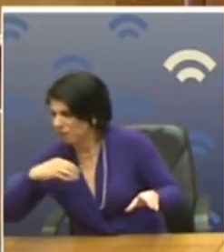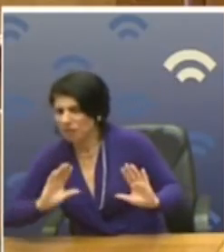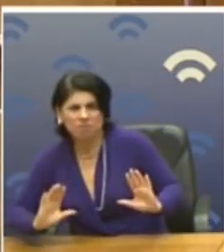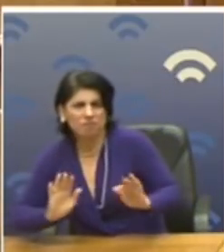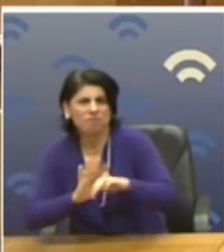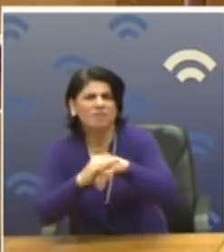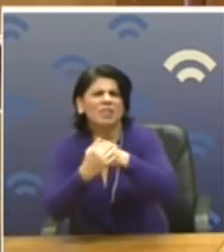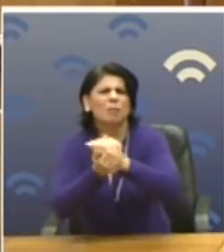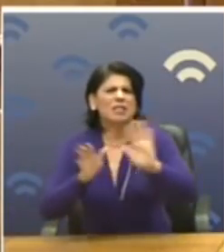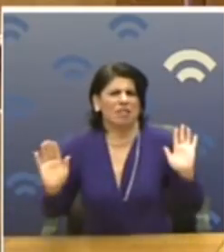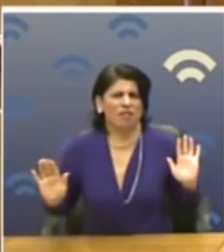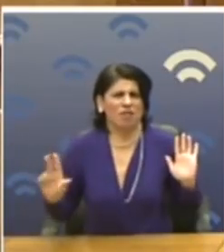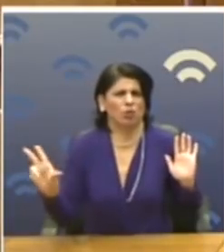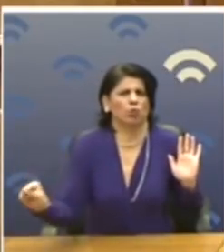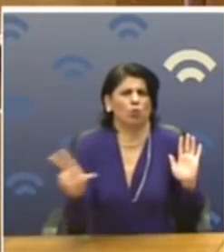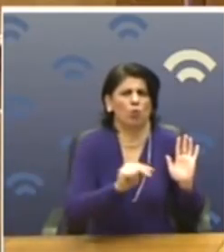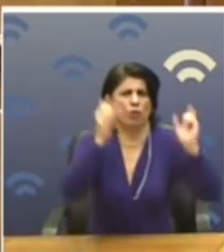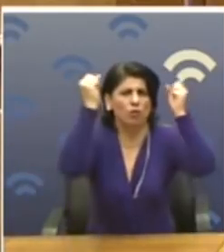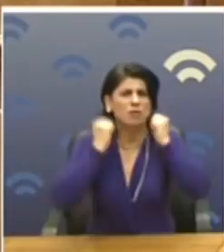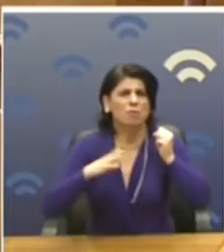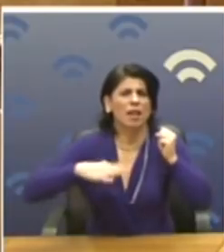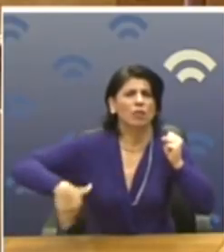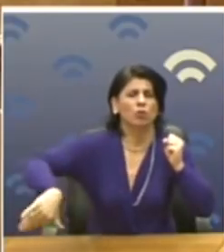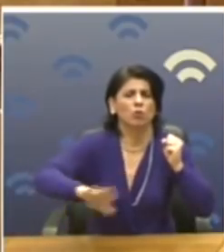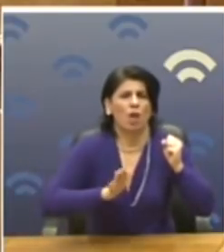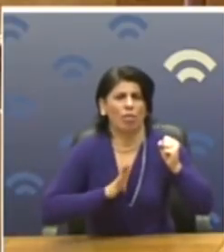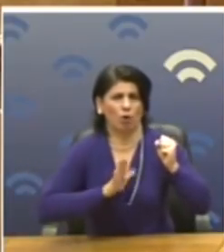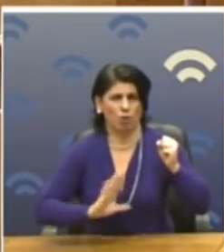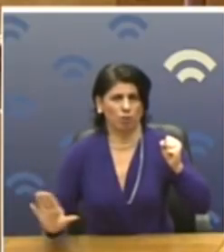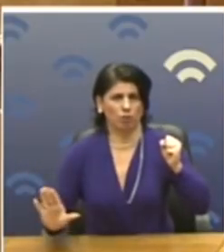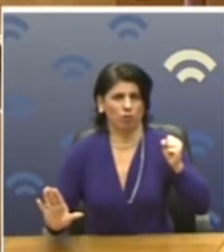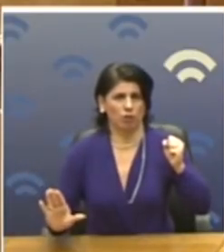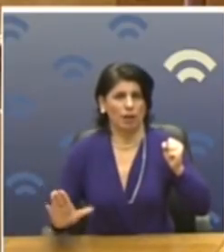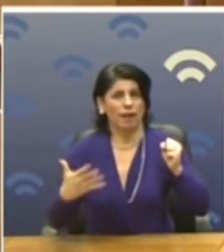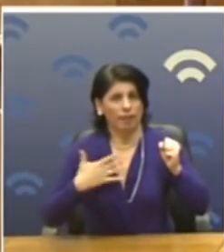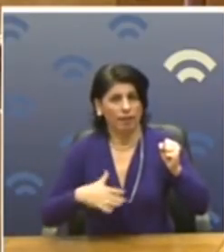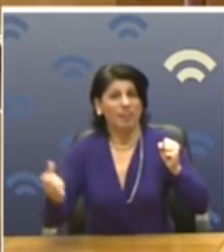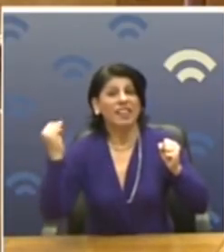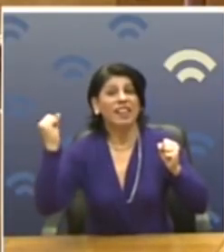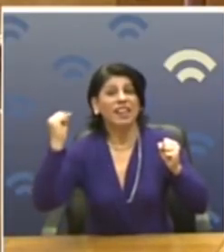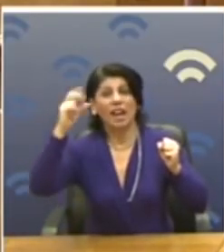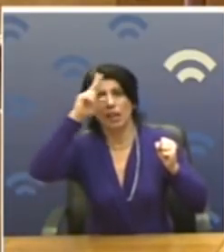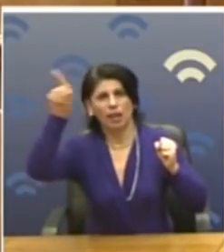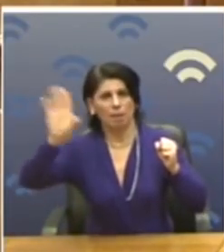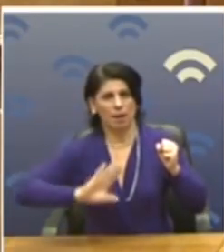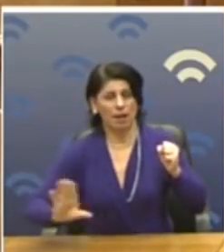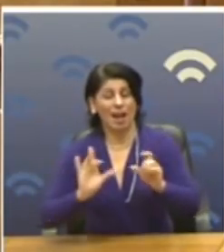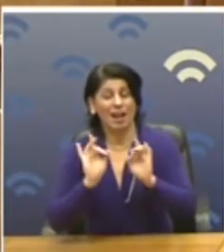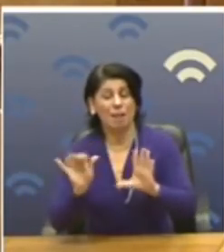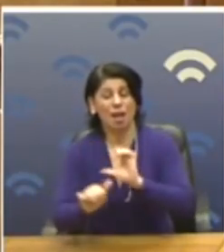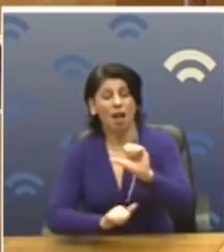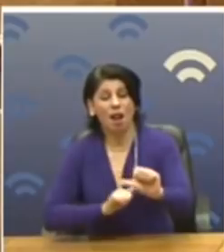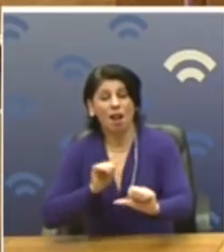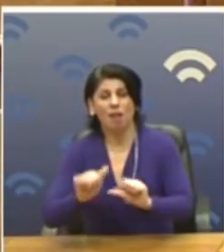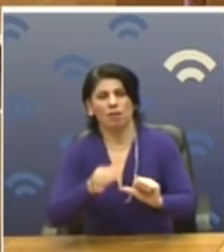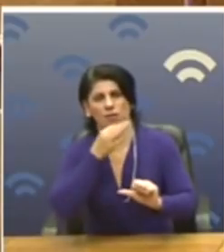και την ακόμα περισσότερο παράδοση της εθνικής κυριαρχίας σε αυτήν. Καμιά αλλαγή, σας